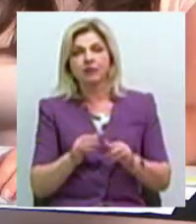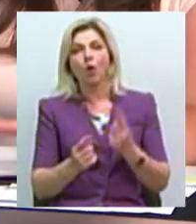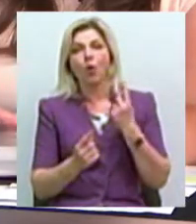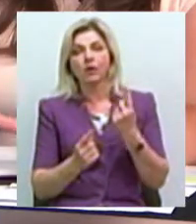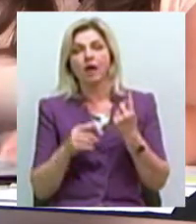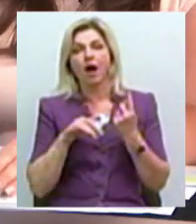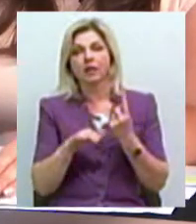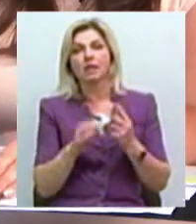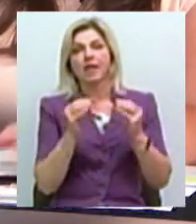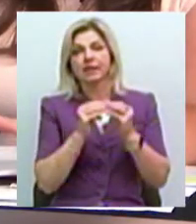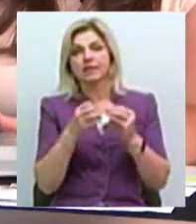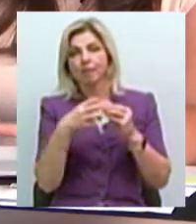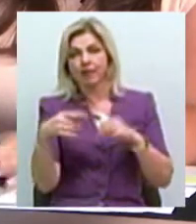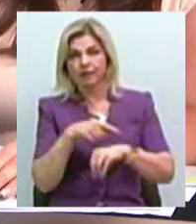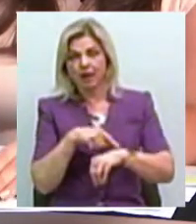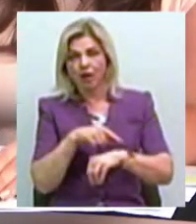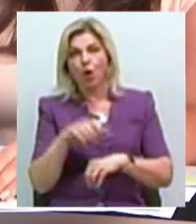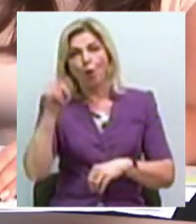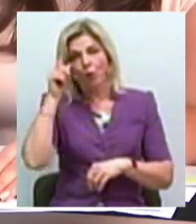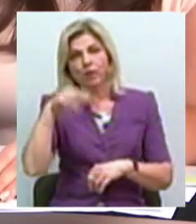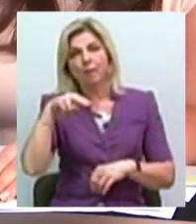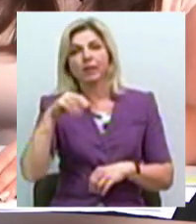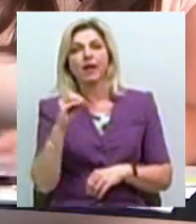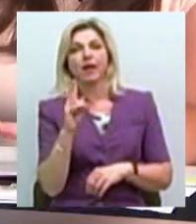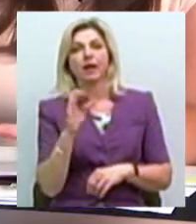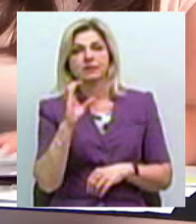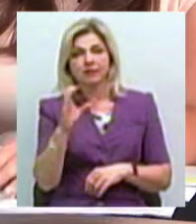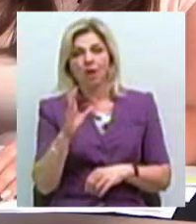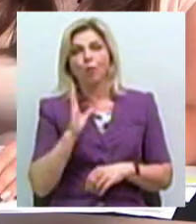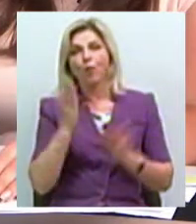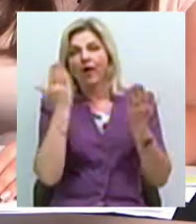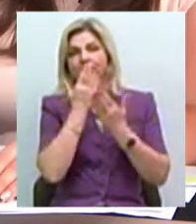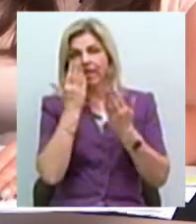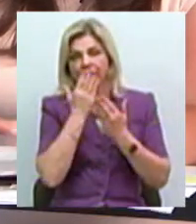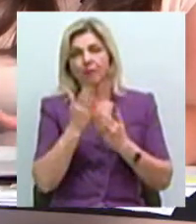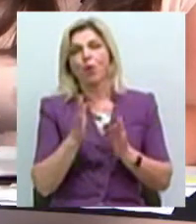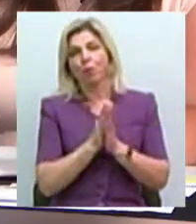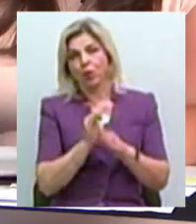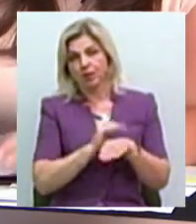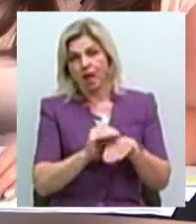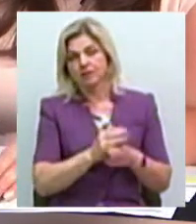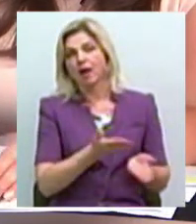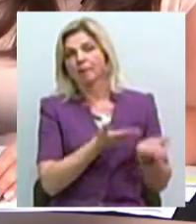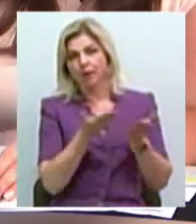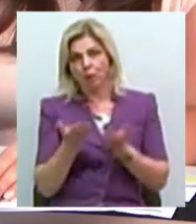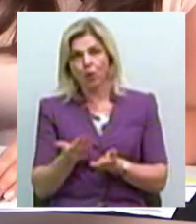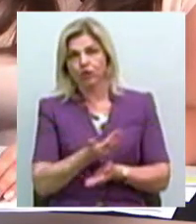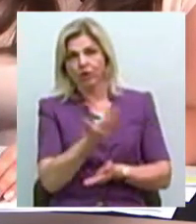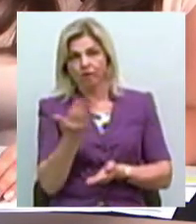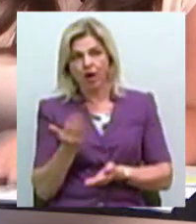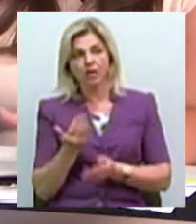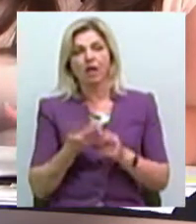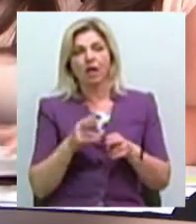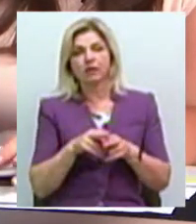акцій відбудеться о 10:15 в мультиплексі. Буде просмотр кінофільму. Будь ласка, приходьте, ми вас запрошуємо. Саме